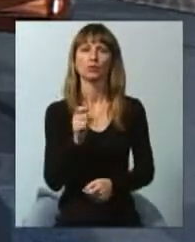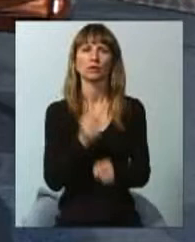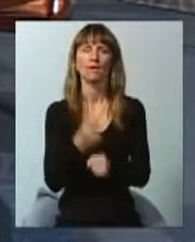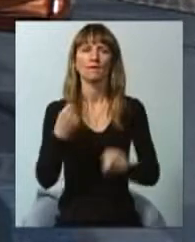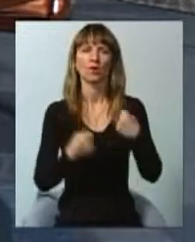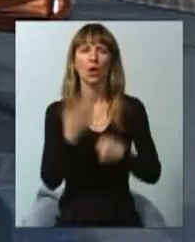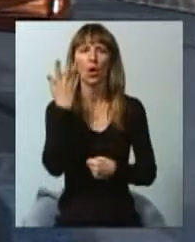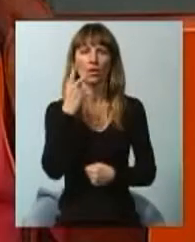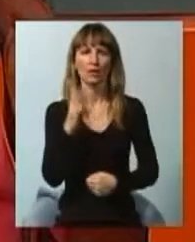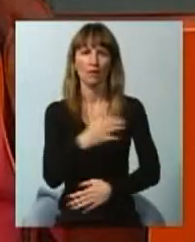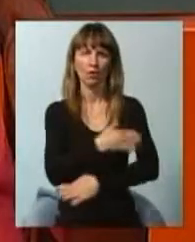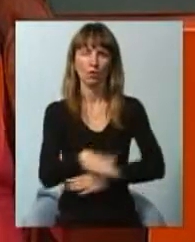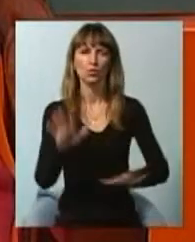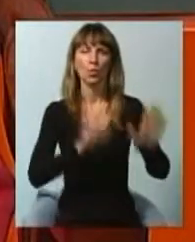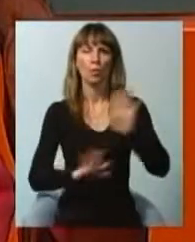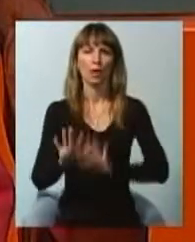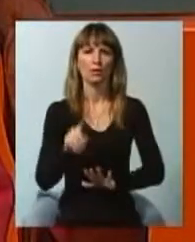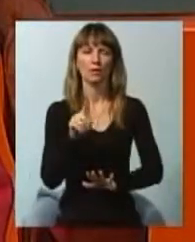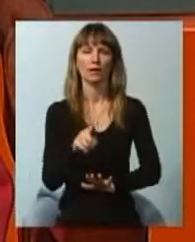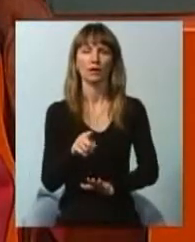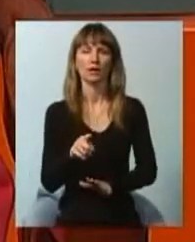коли на вулиці туман? Вони